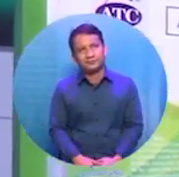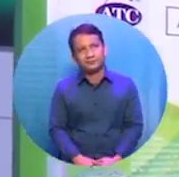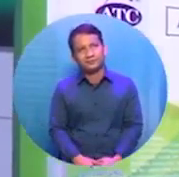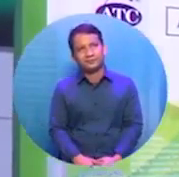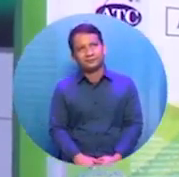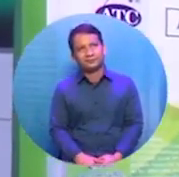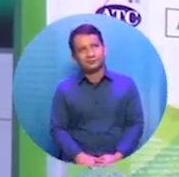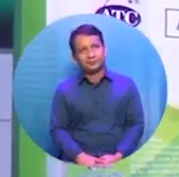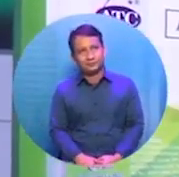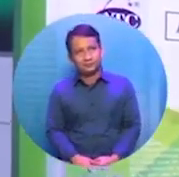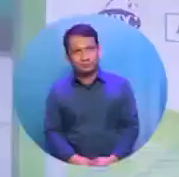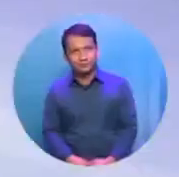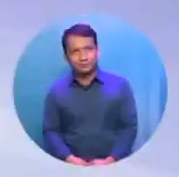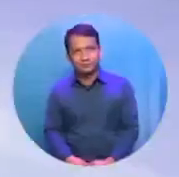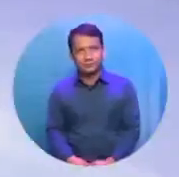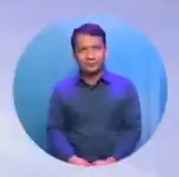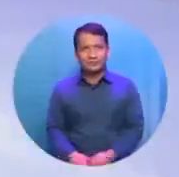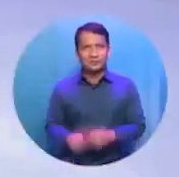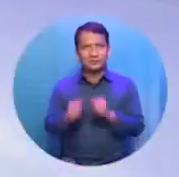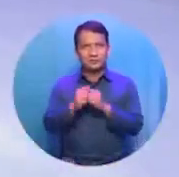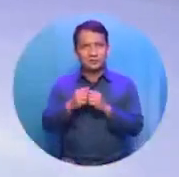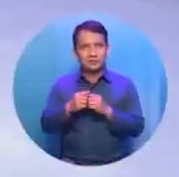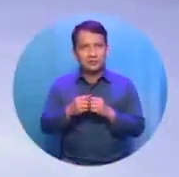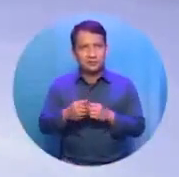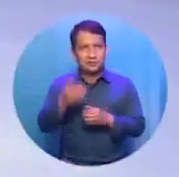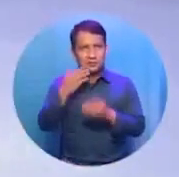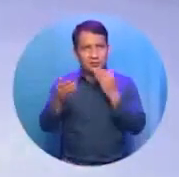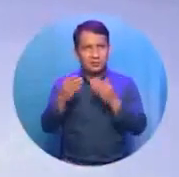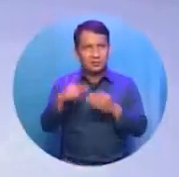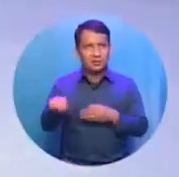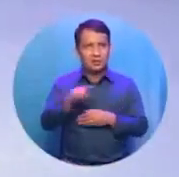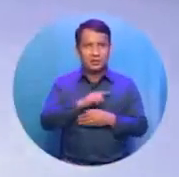po. More power. More power. Okay, thank you.